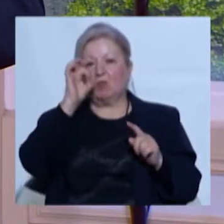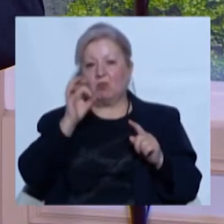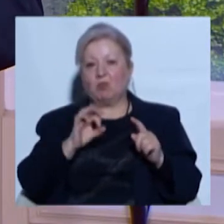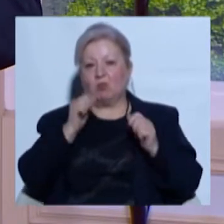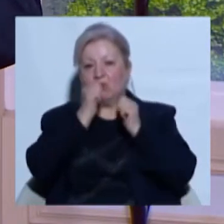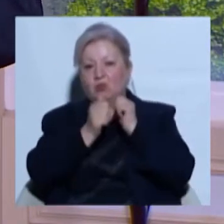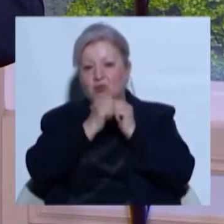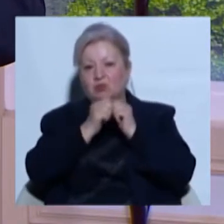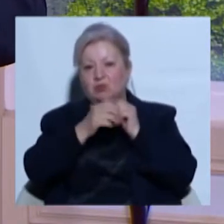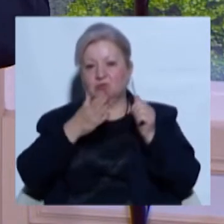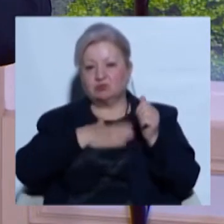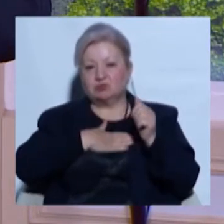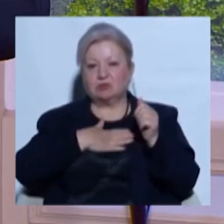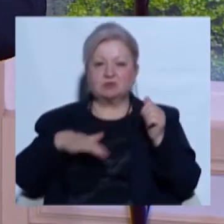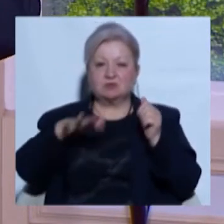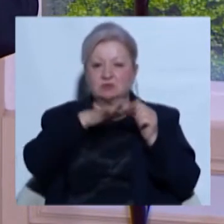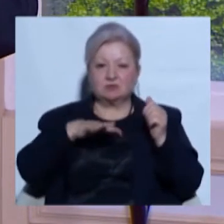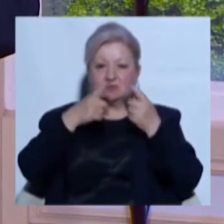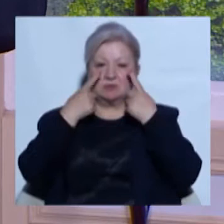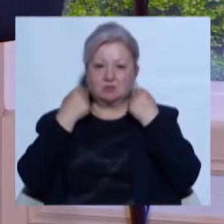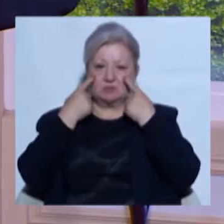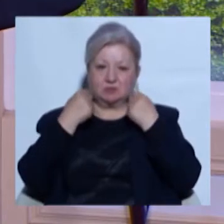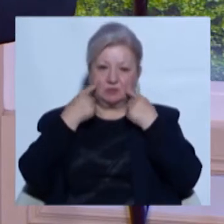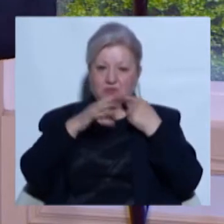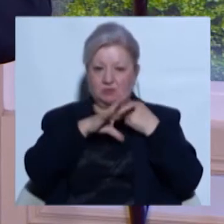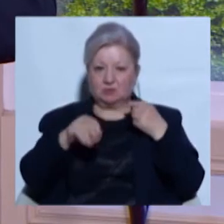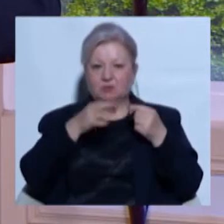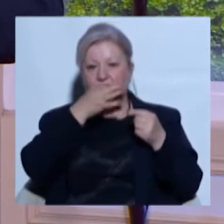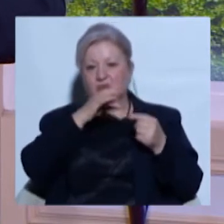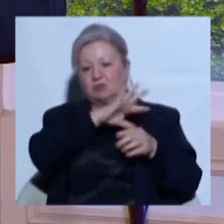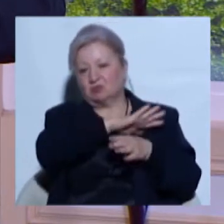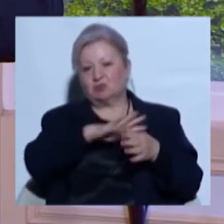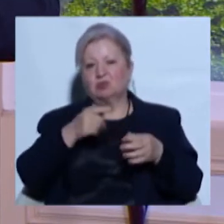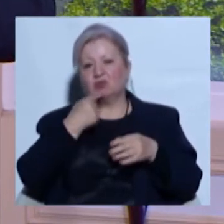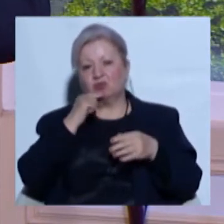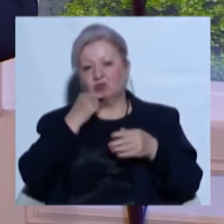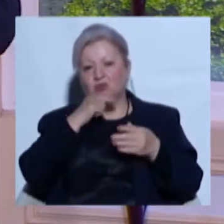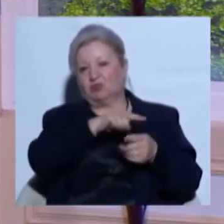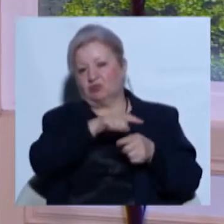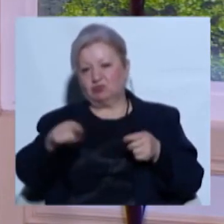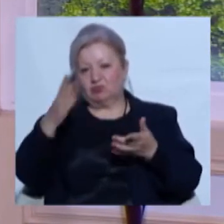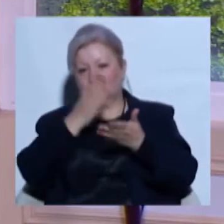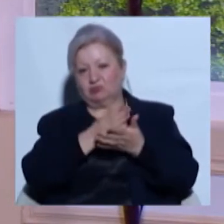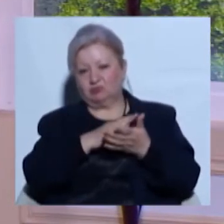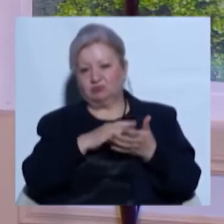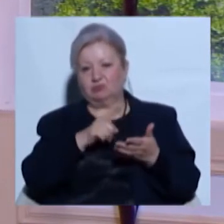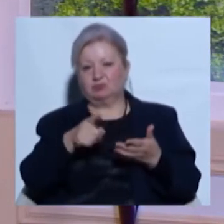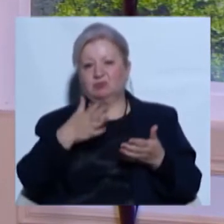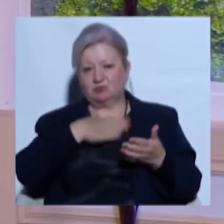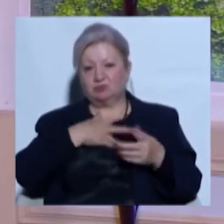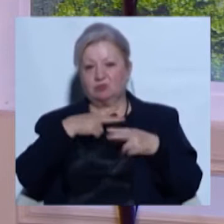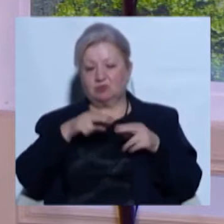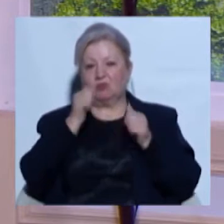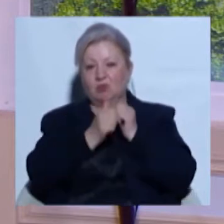სიმცირეს მივსტირითო. და მე საკმაოდ რთული და ტრაგიკული პასაჟები მიდის. ჩვენც